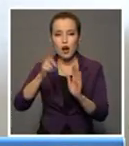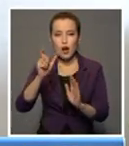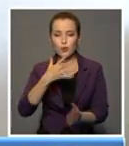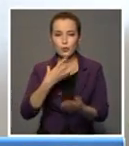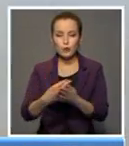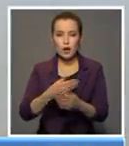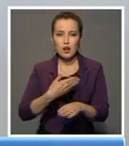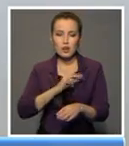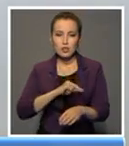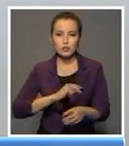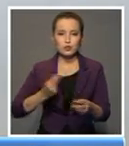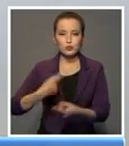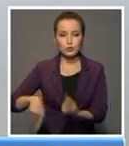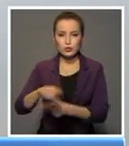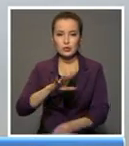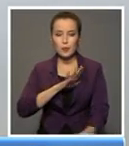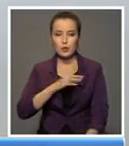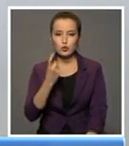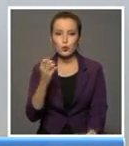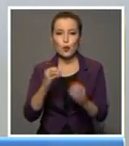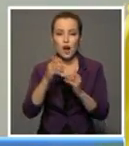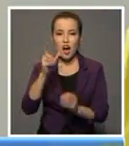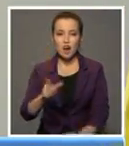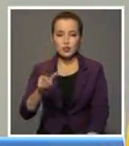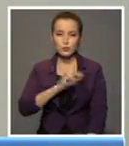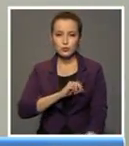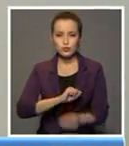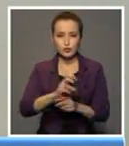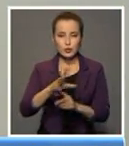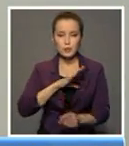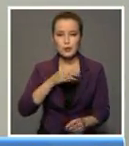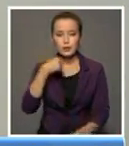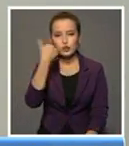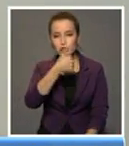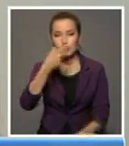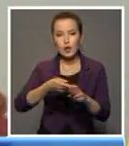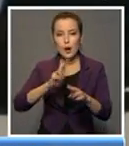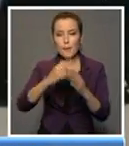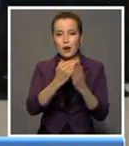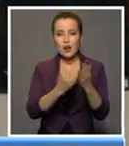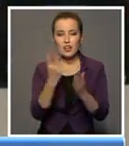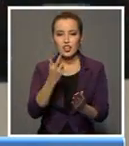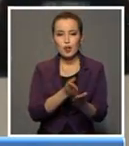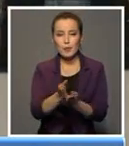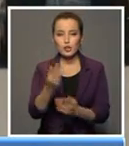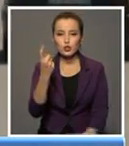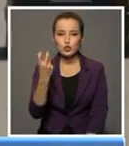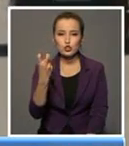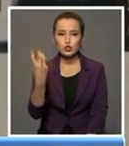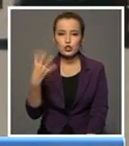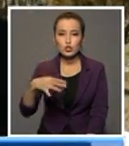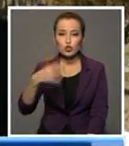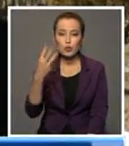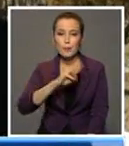Кәсіп бастап қана қоймай 110 адамды тұрақты жұмыспен қамтыды. Биылғы жылы бағдарламаның екінші бағытына 243 миллион теңге қаражат